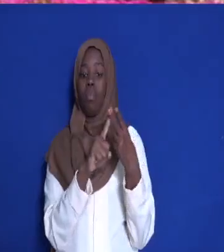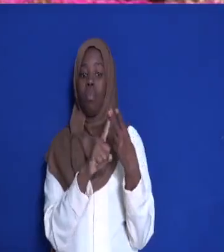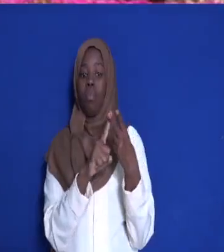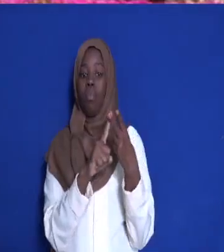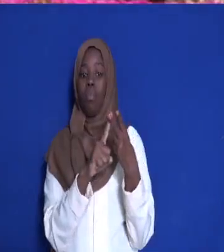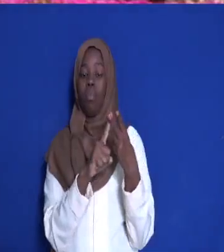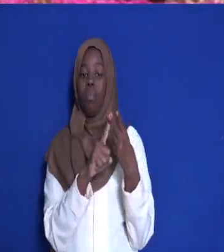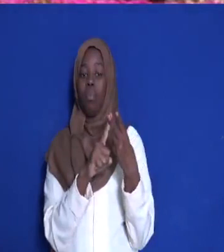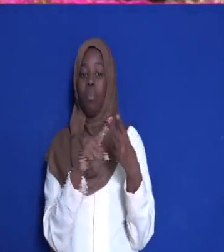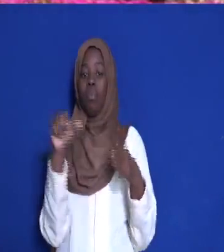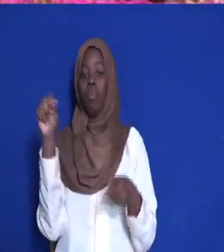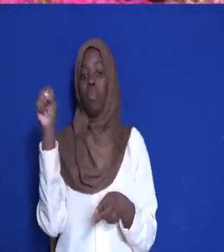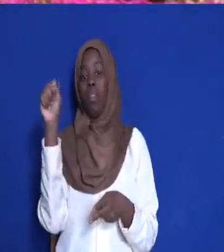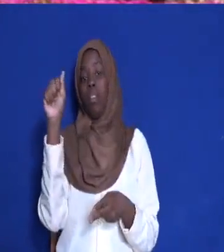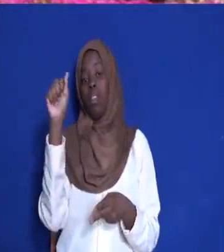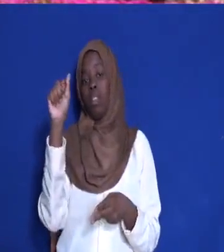Namba mbili,